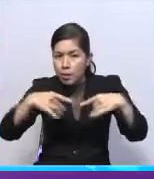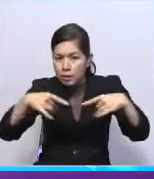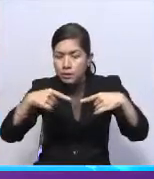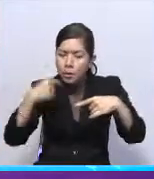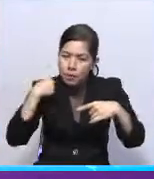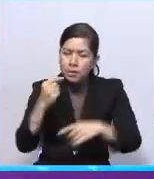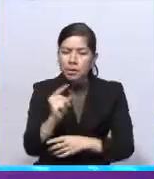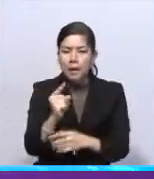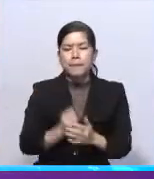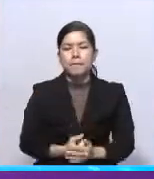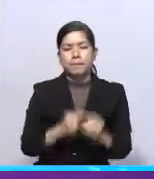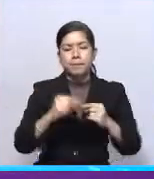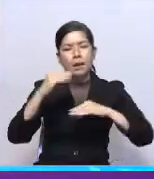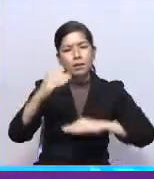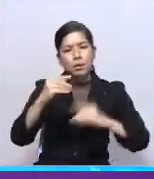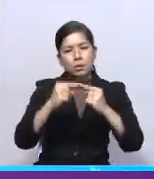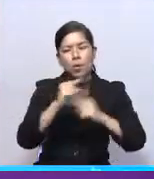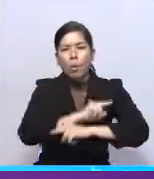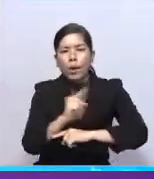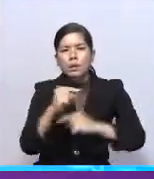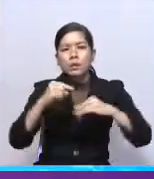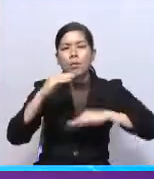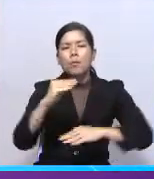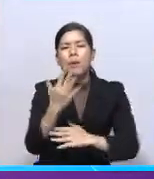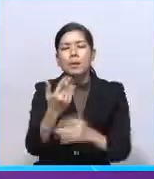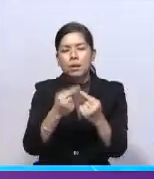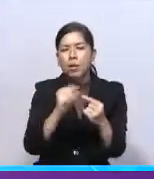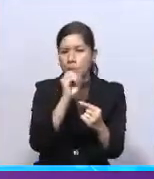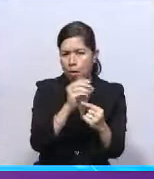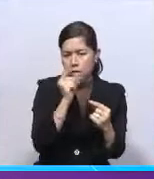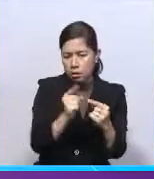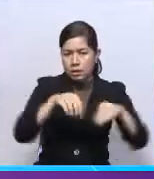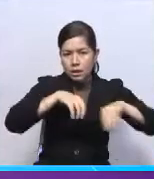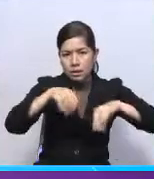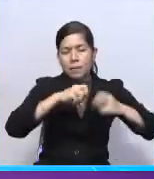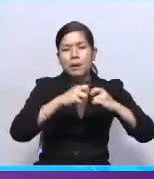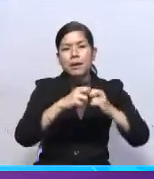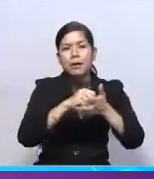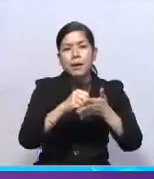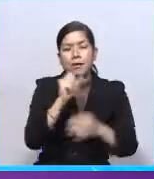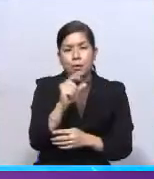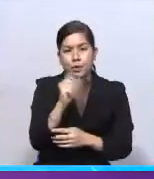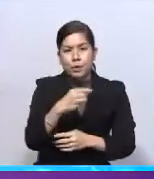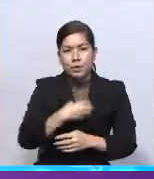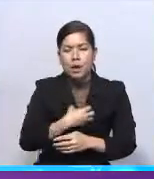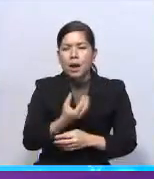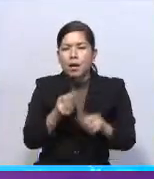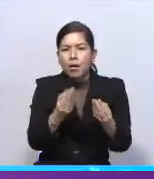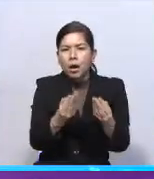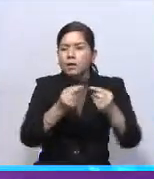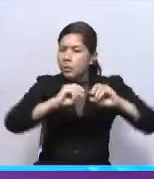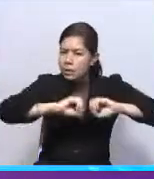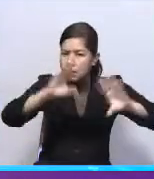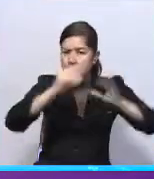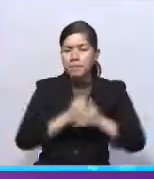ไม่ได้กำหนดกรอบระยะเวลาในการพิจารณาแต่ก็ได้ย้ำให้ดำเนินการให้เร็วที่สุดนะครับเพื่อให้เกิดความกระจ่างด้านของรองนายก